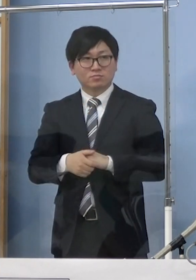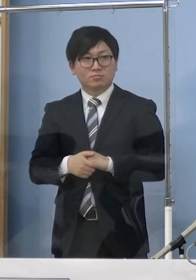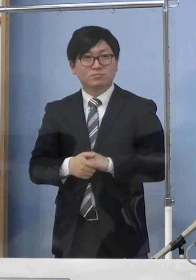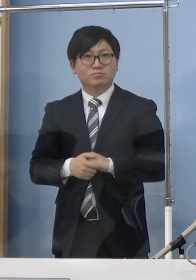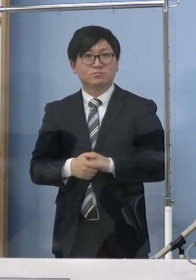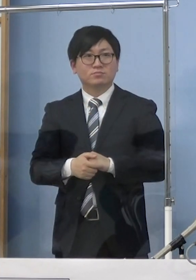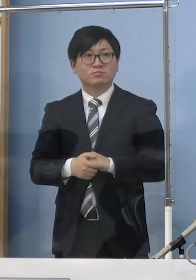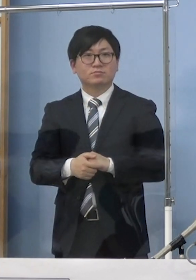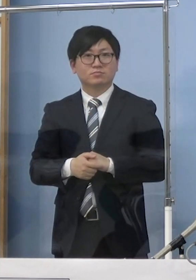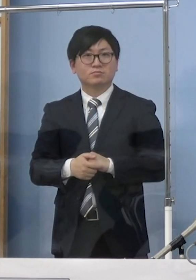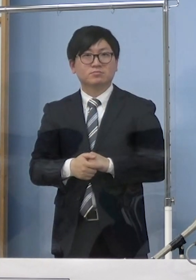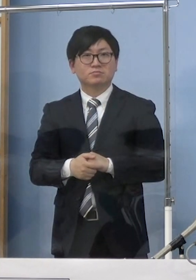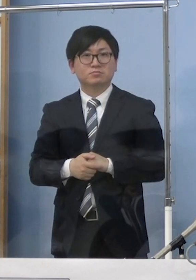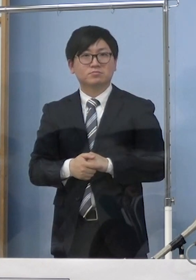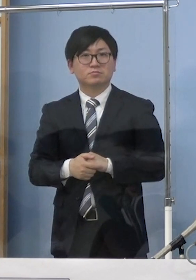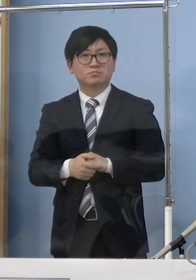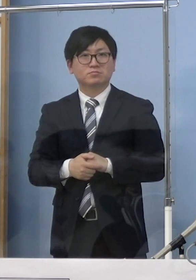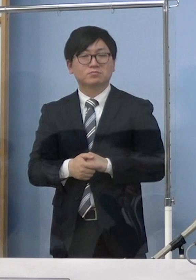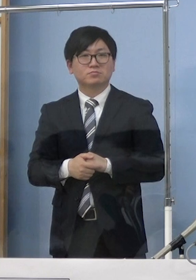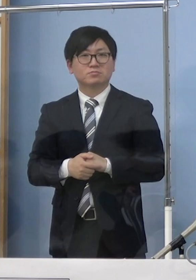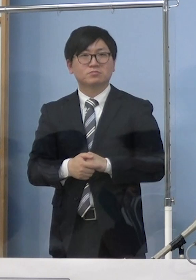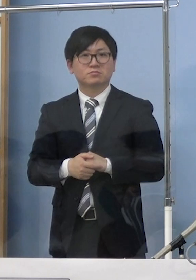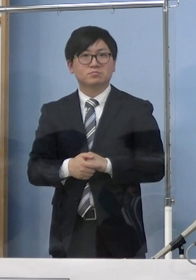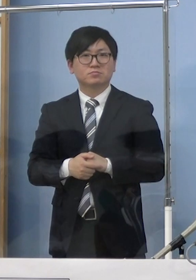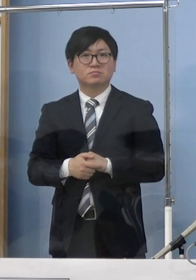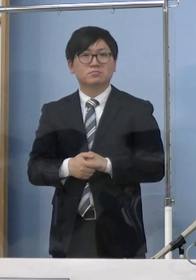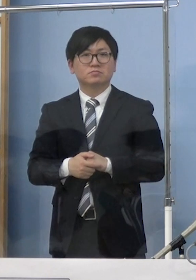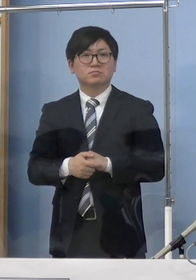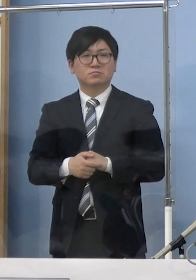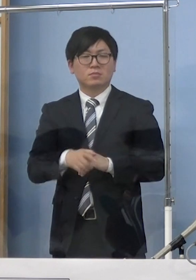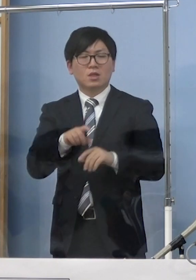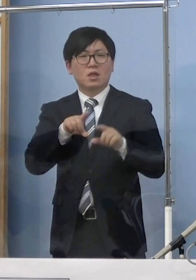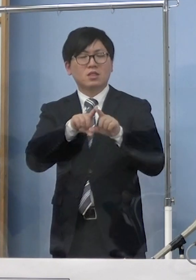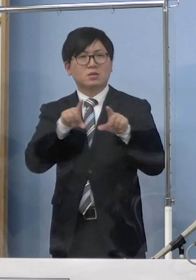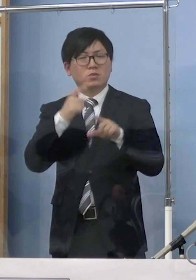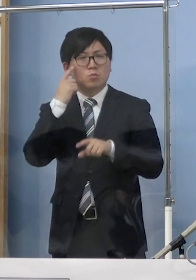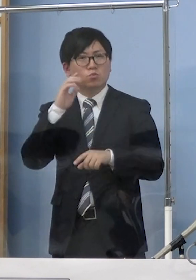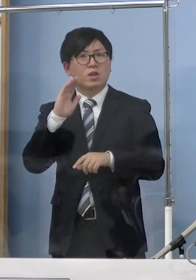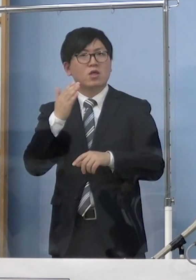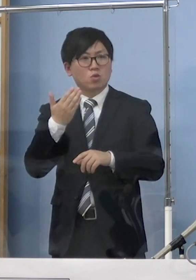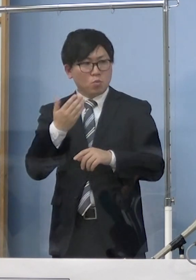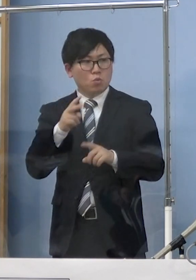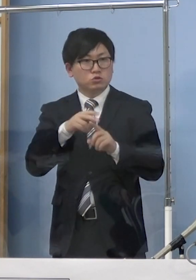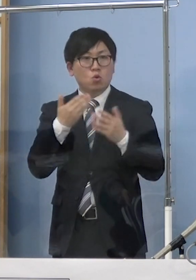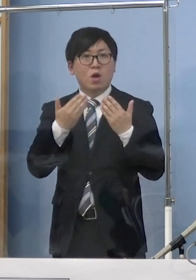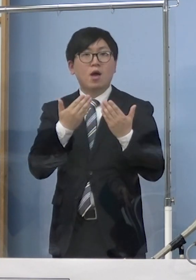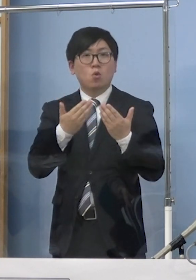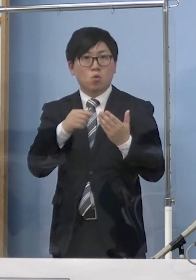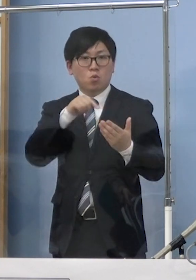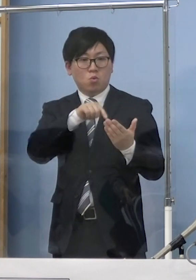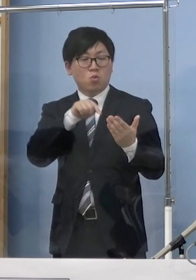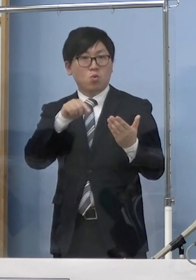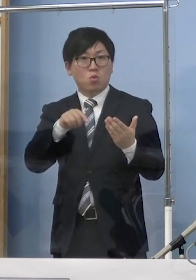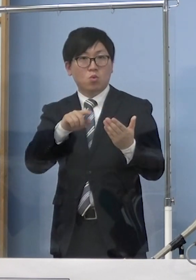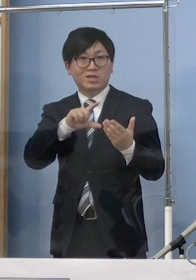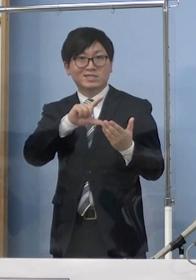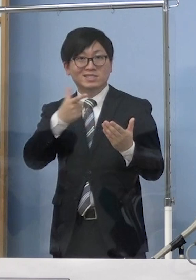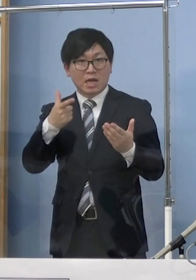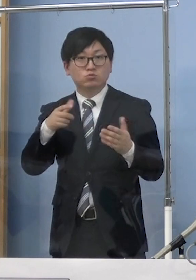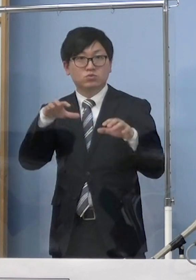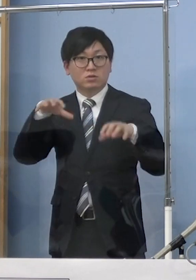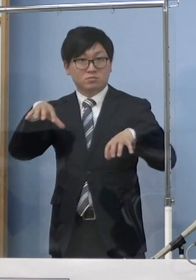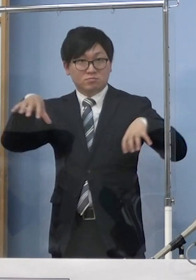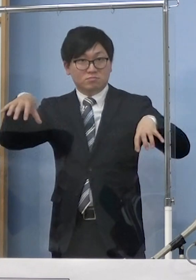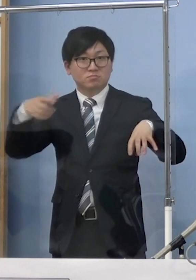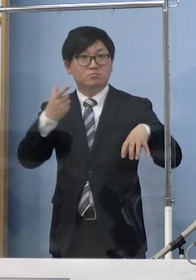当たり前かもしれないんですけど、別々の小学校 そうですね。 同じ小学校では。